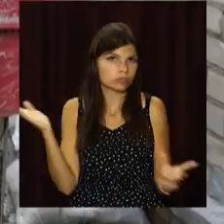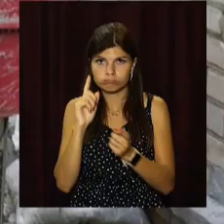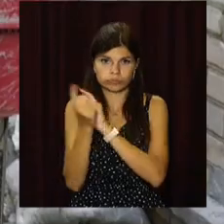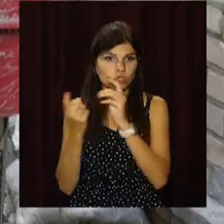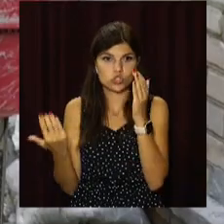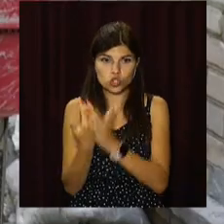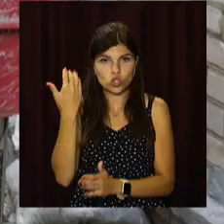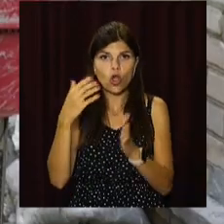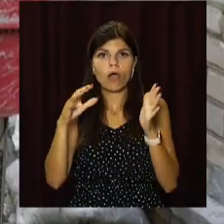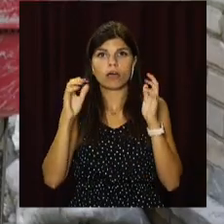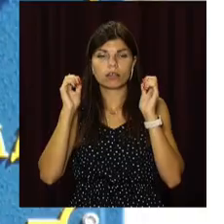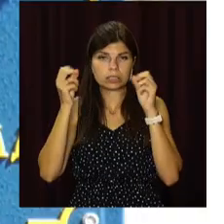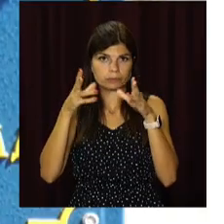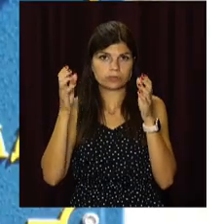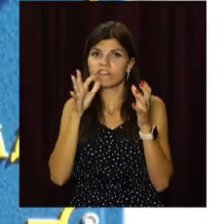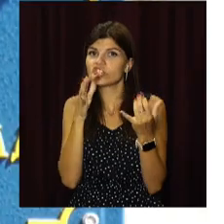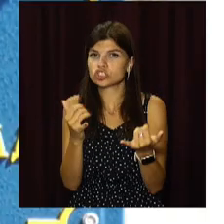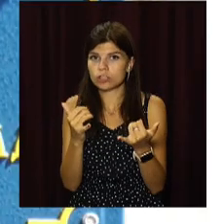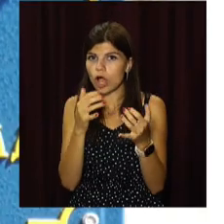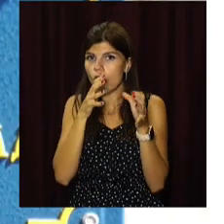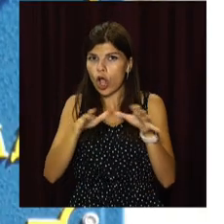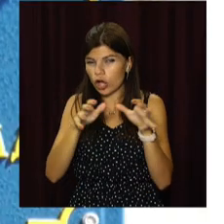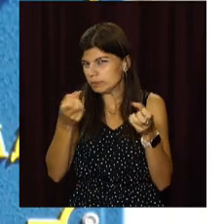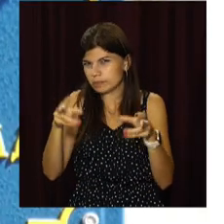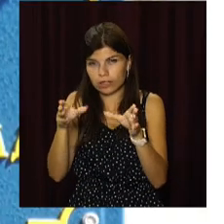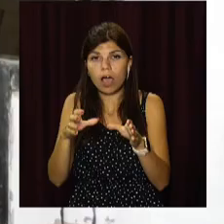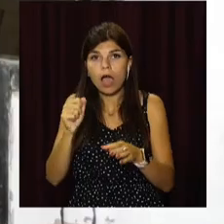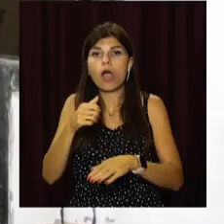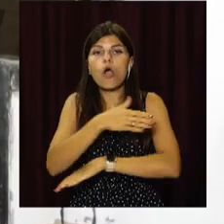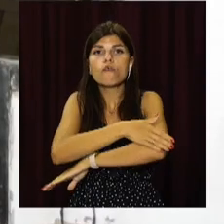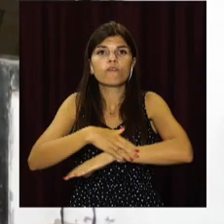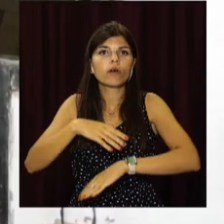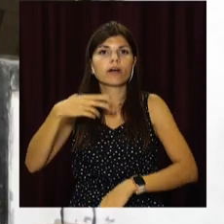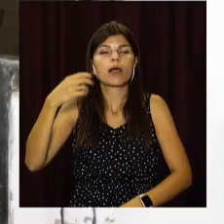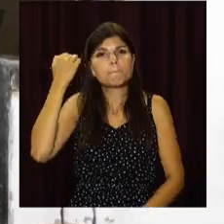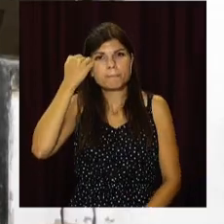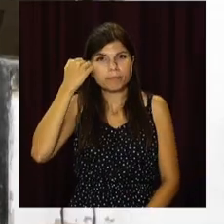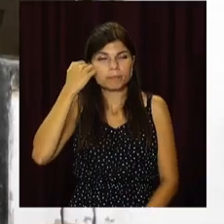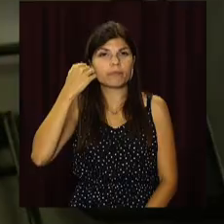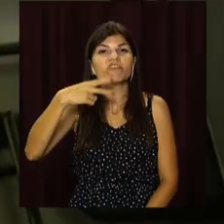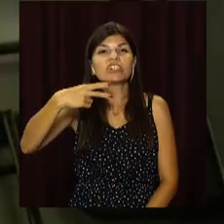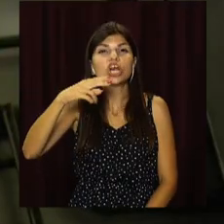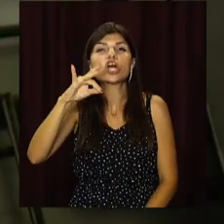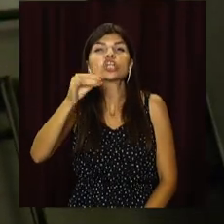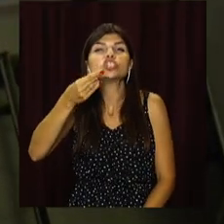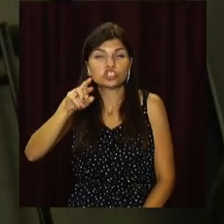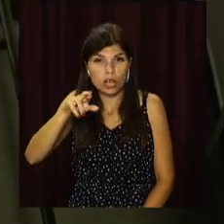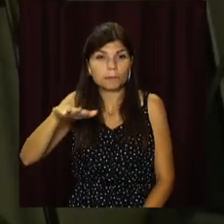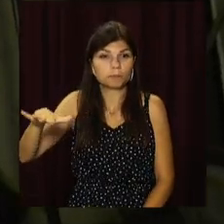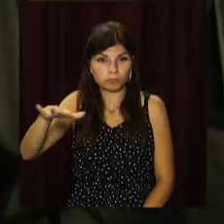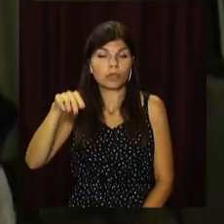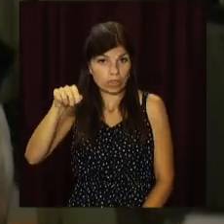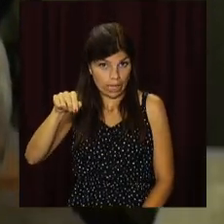нову автоматику і встановили сучасний пальник. А по вулиці 20-річчя Перемоги 36 створюють із цегли